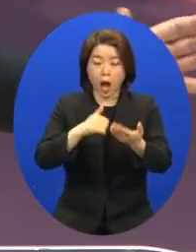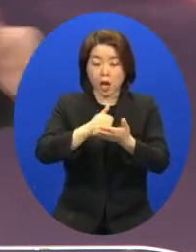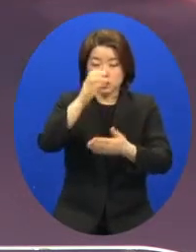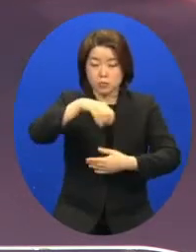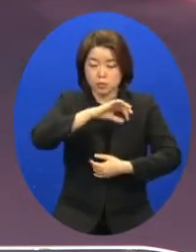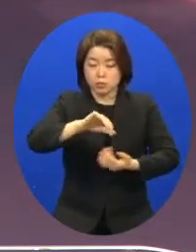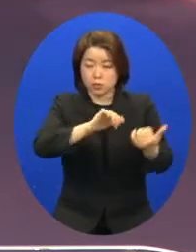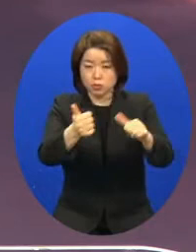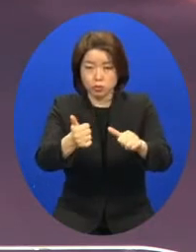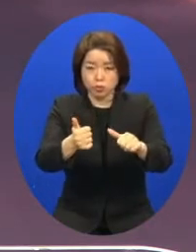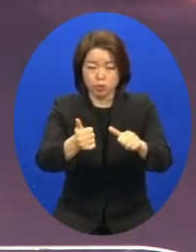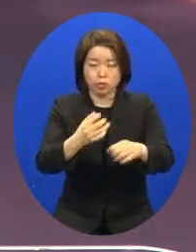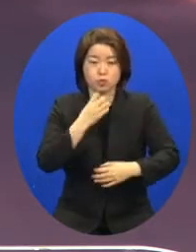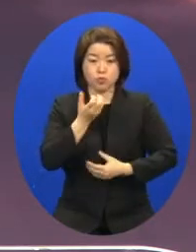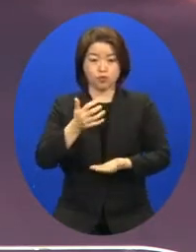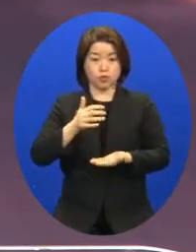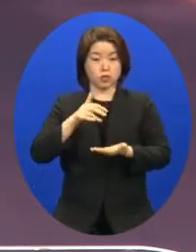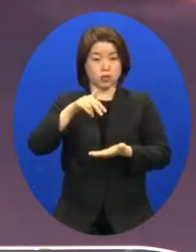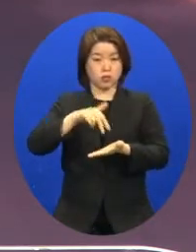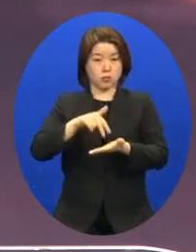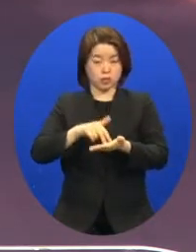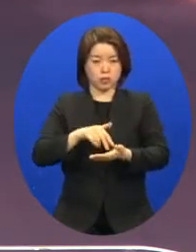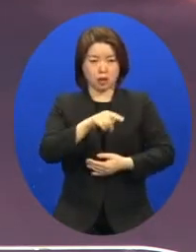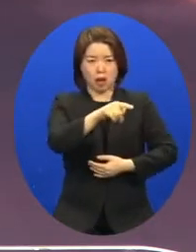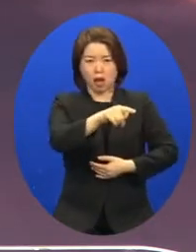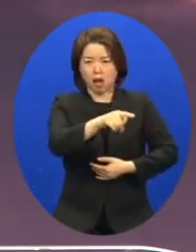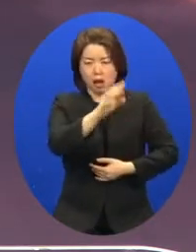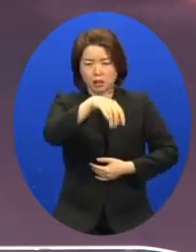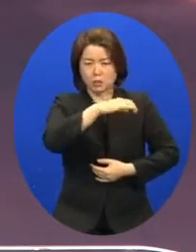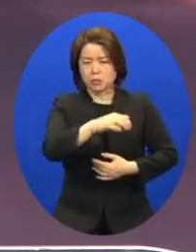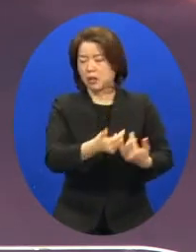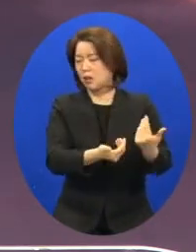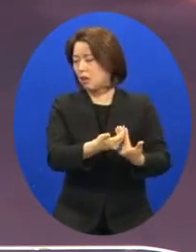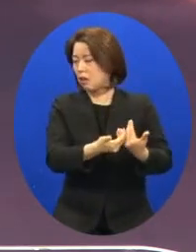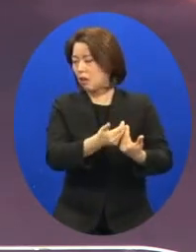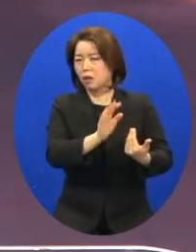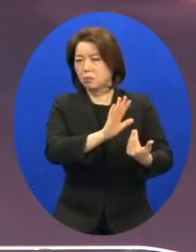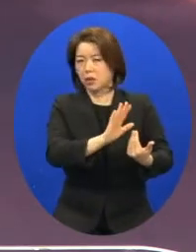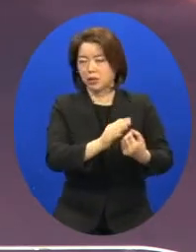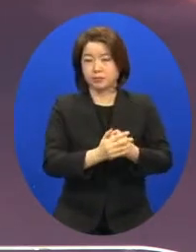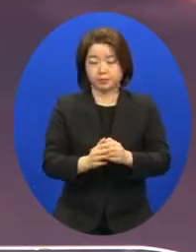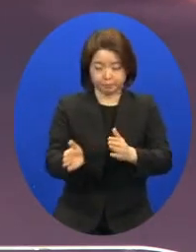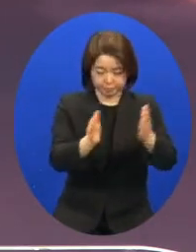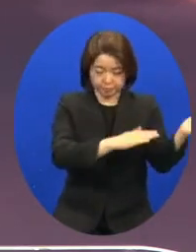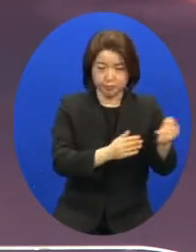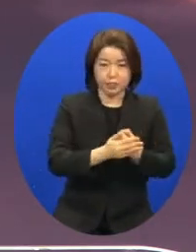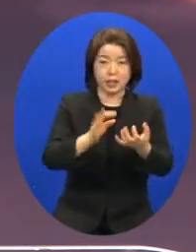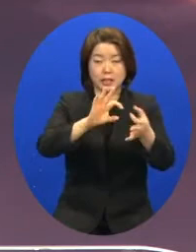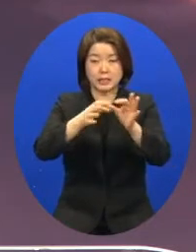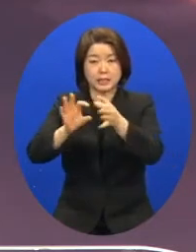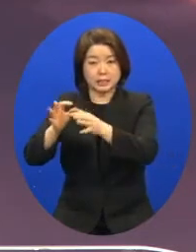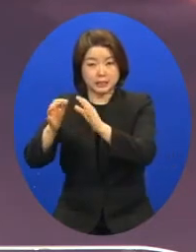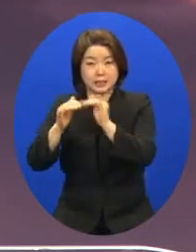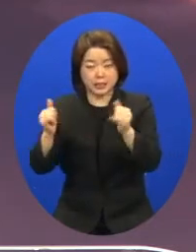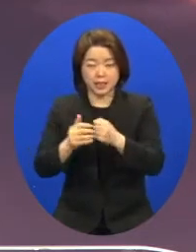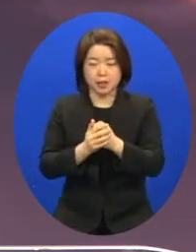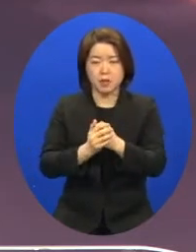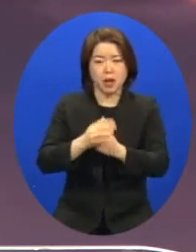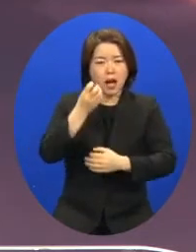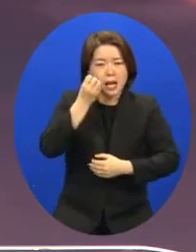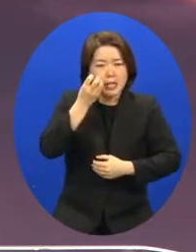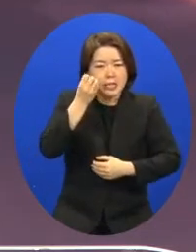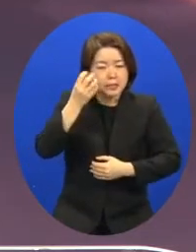있습니까? 유대인들에게는 십자가의 복음은 거리끼는 것입니다. 헬라인들은 신비한 영적인 비밀을